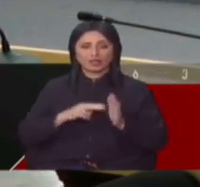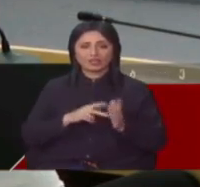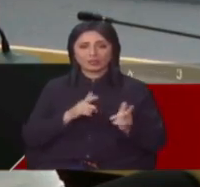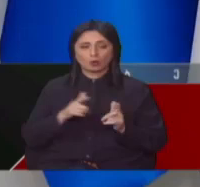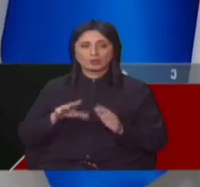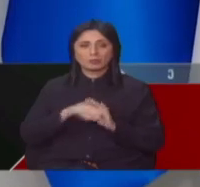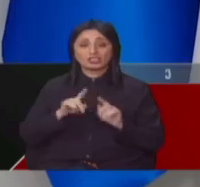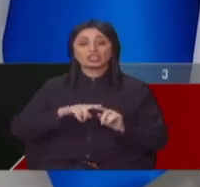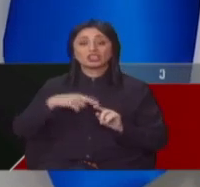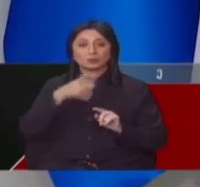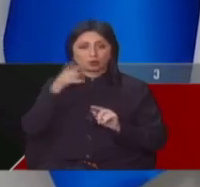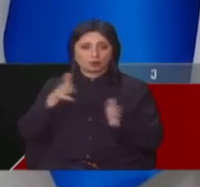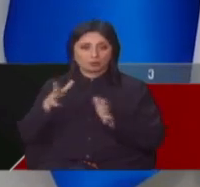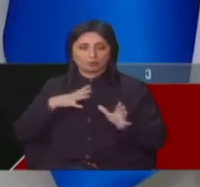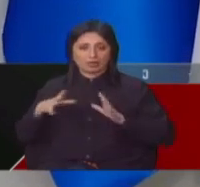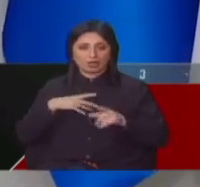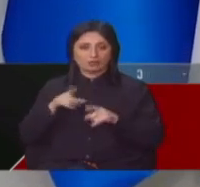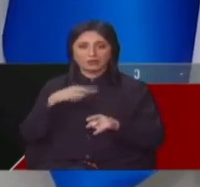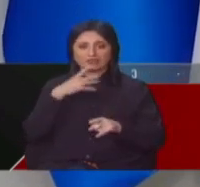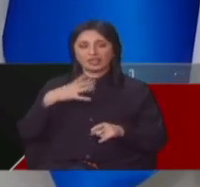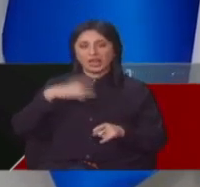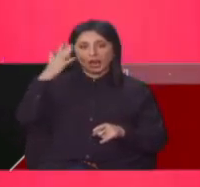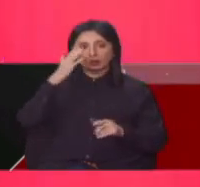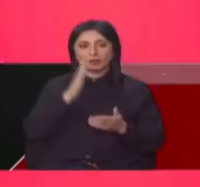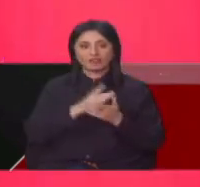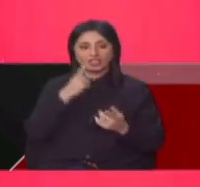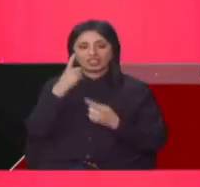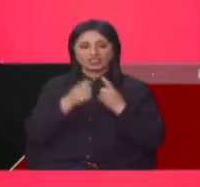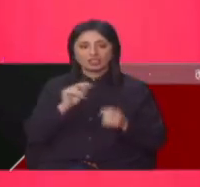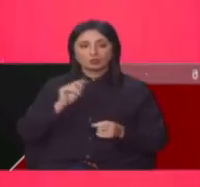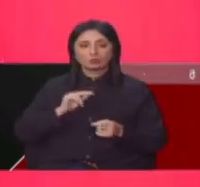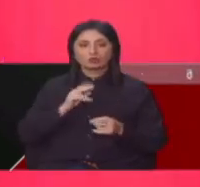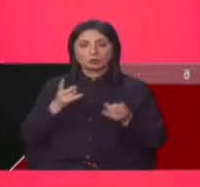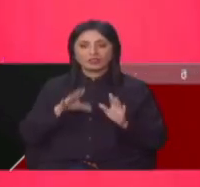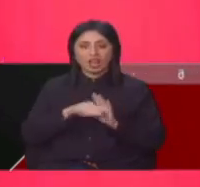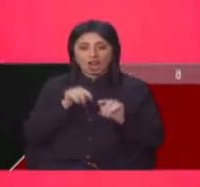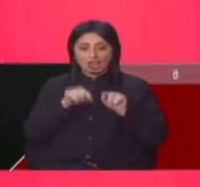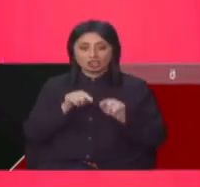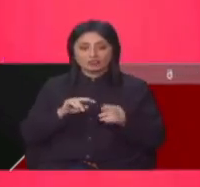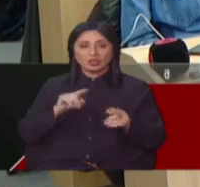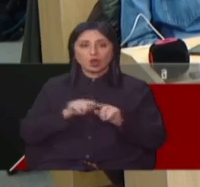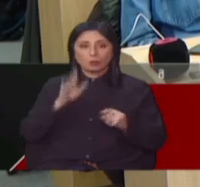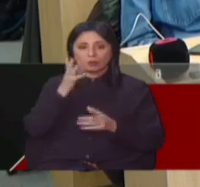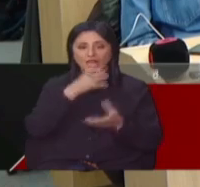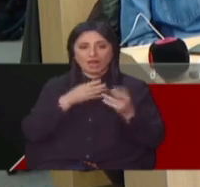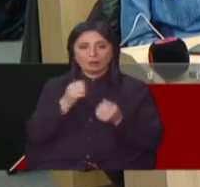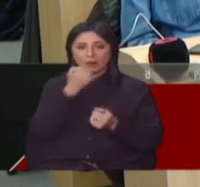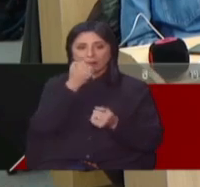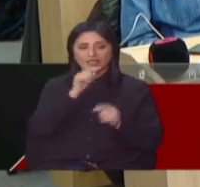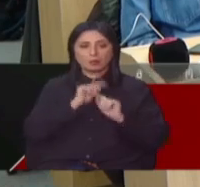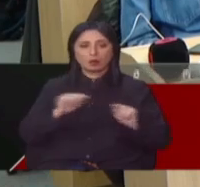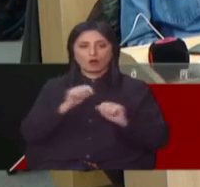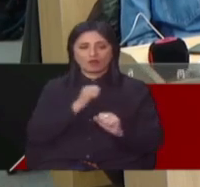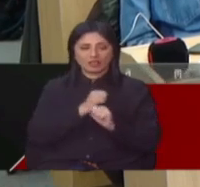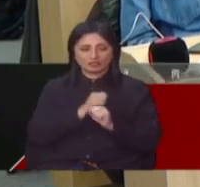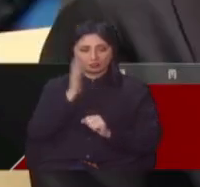მოემზადოს არჩევნების შემდეგი პერიოდისთვის. მისივე თქმით, ქართულ ოცნებას აქვს ინფორმაცია, რომ უშუალოდ არჩევნების დღეს ოპოზიცია გეგმავს გაყალბებული მასალებით